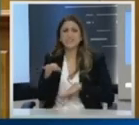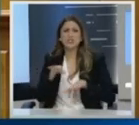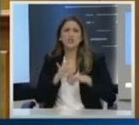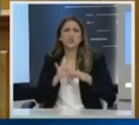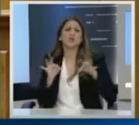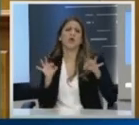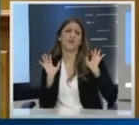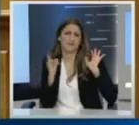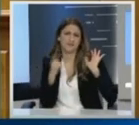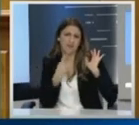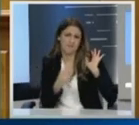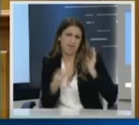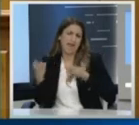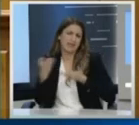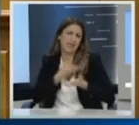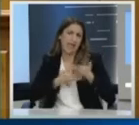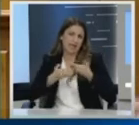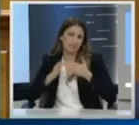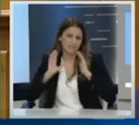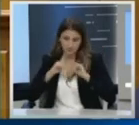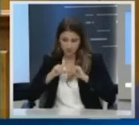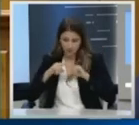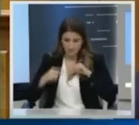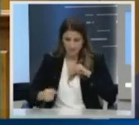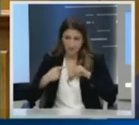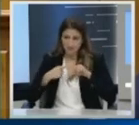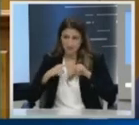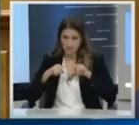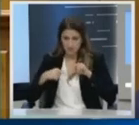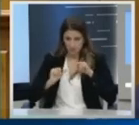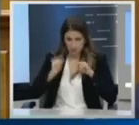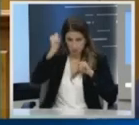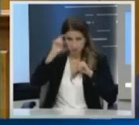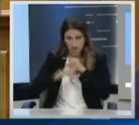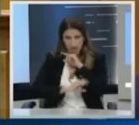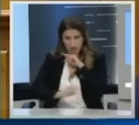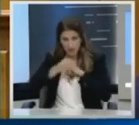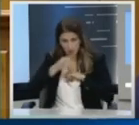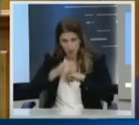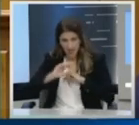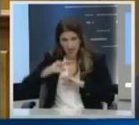σενάριο. Και την επομένη, την ίδια αθλειότητα την επαναλάβατε